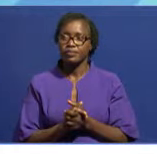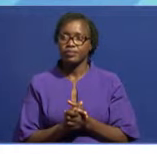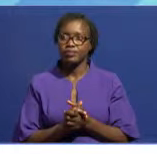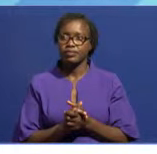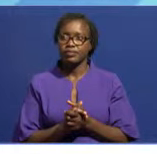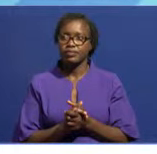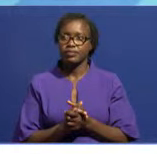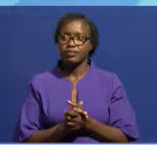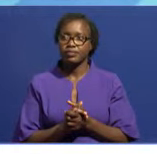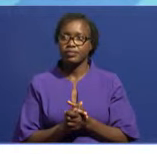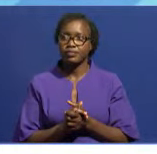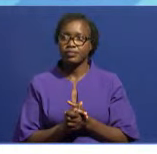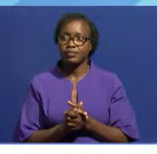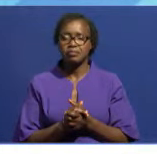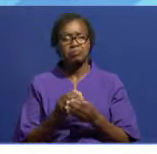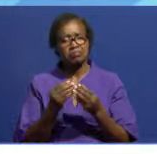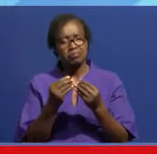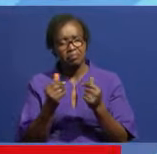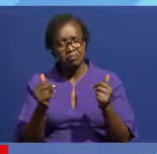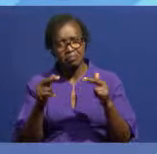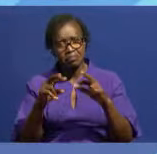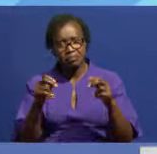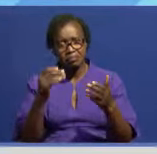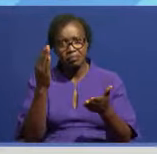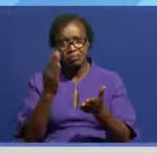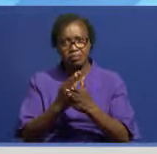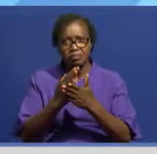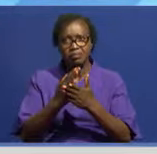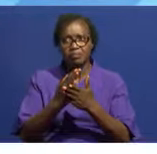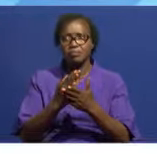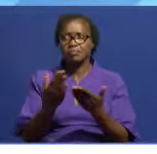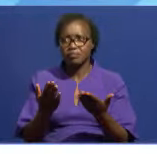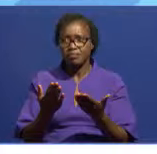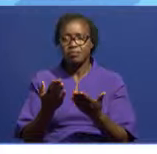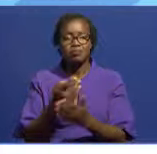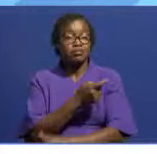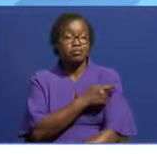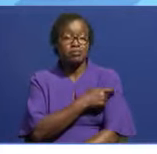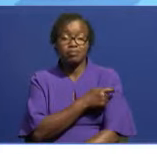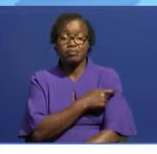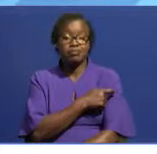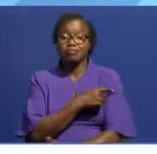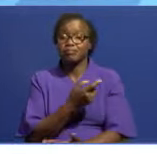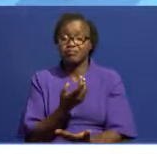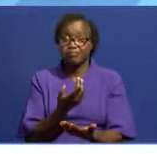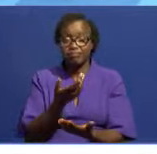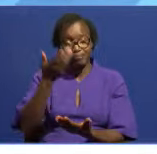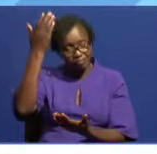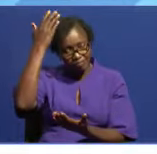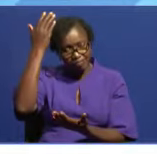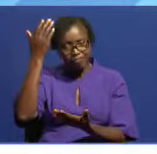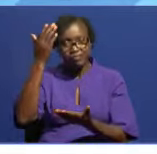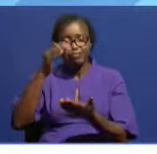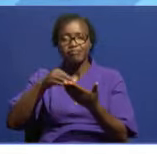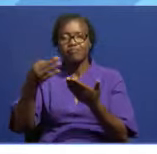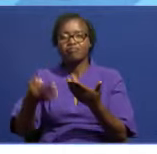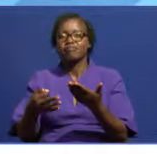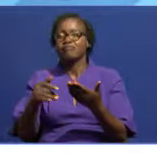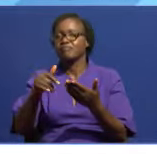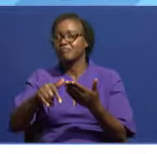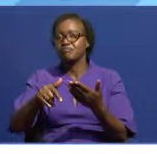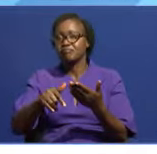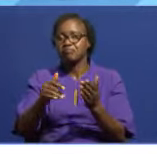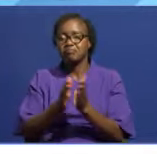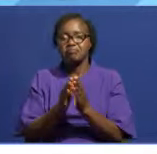Tukiendelea ni kwa juhudi za kutafuta suluhu la kuomesha mgomo wa maafisa wa utabibu ziligonga mwamba leo pale mkutano baina yao na baraza